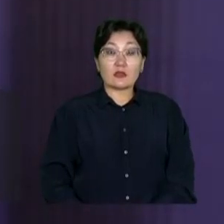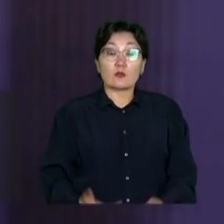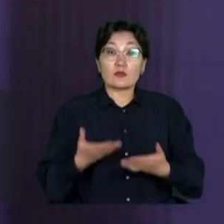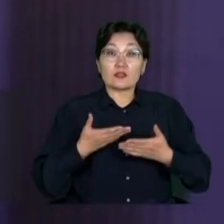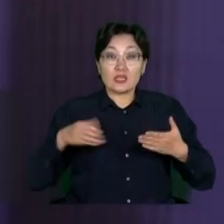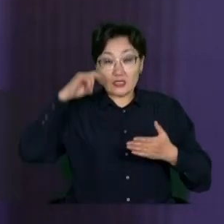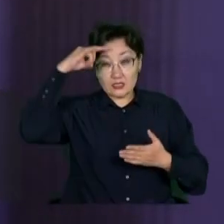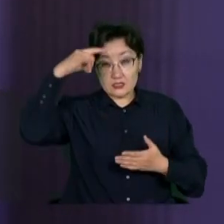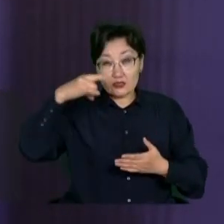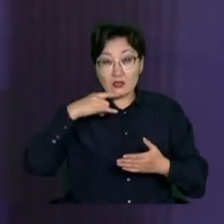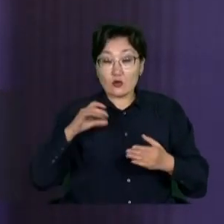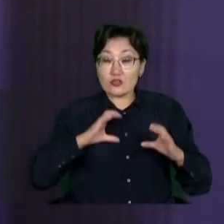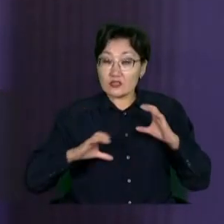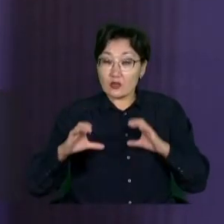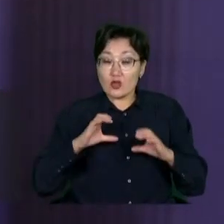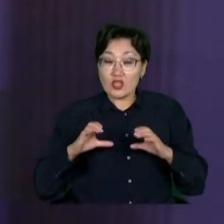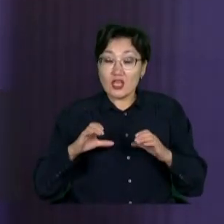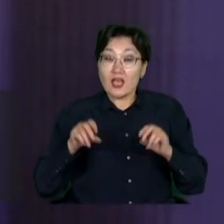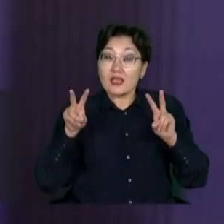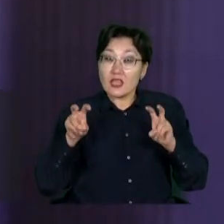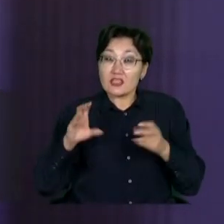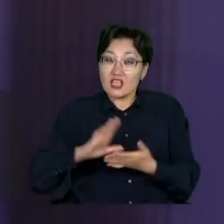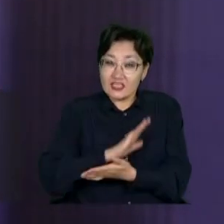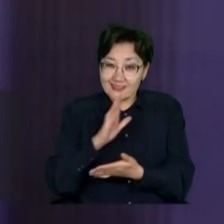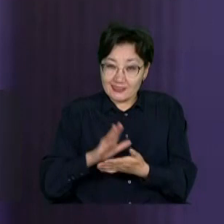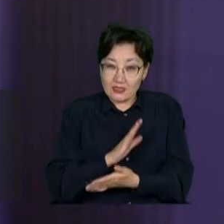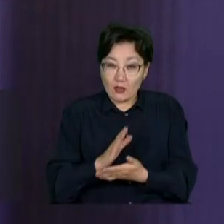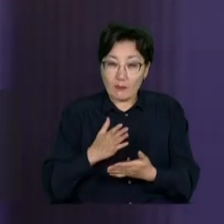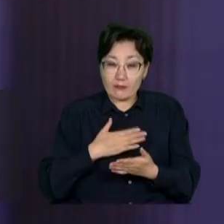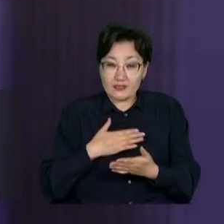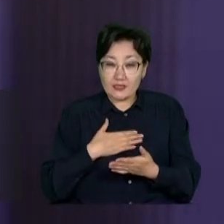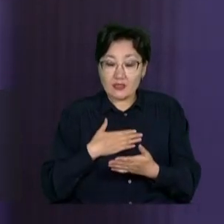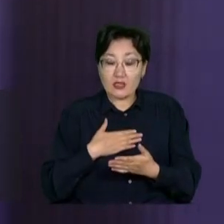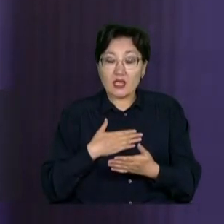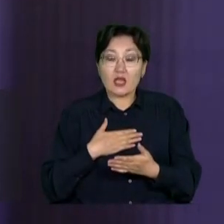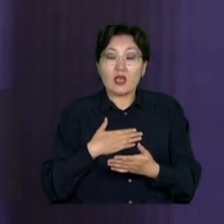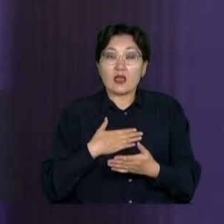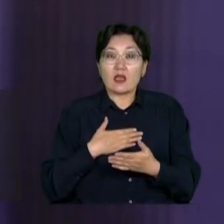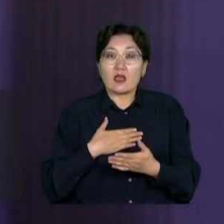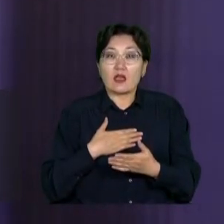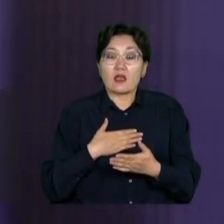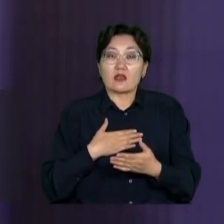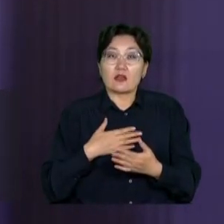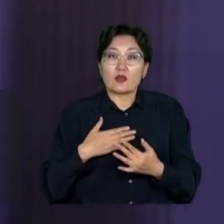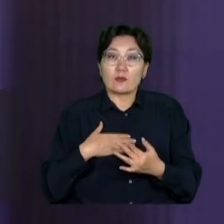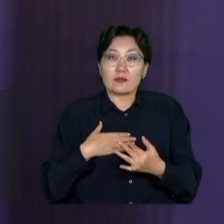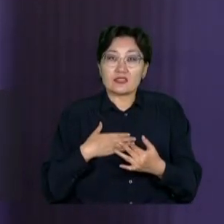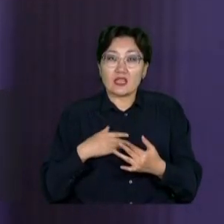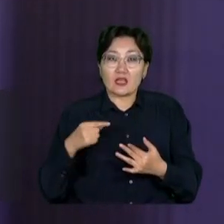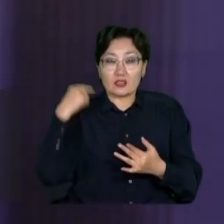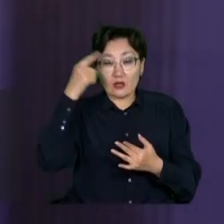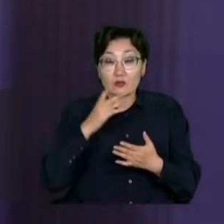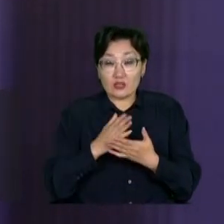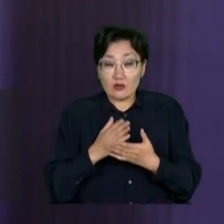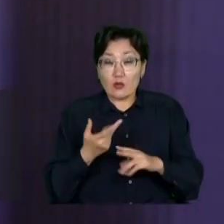Біздің Қазақ университеті газеті бұл бізге біздің бетке ұстар дүниеміз деп санаймын. Себебі осы